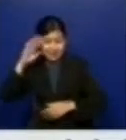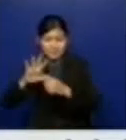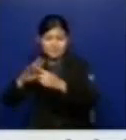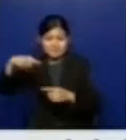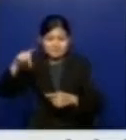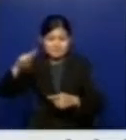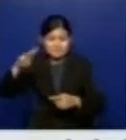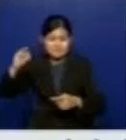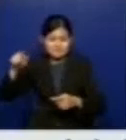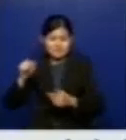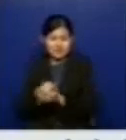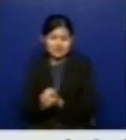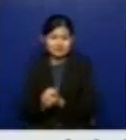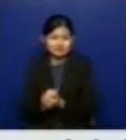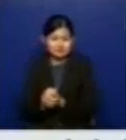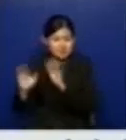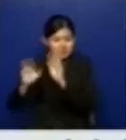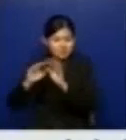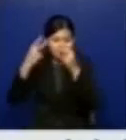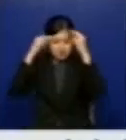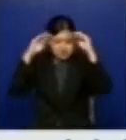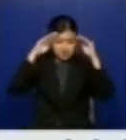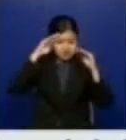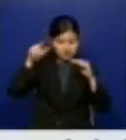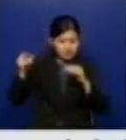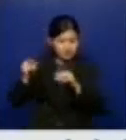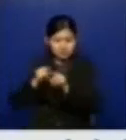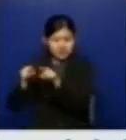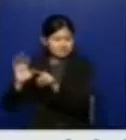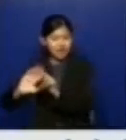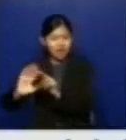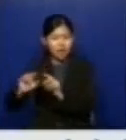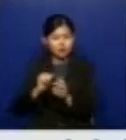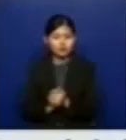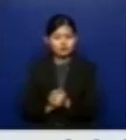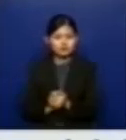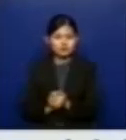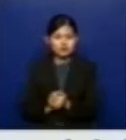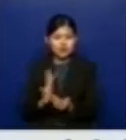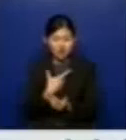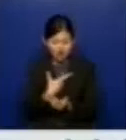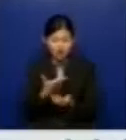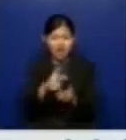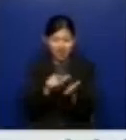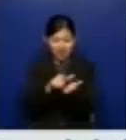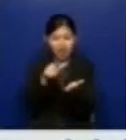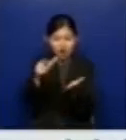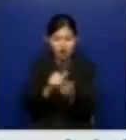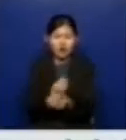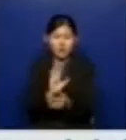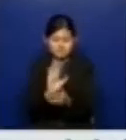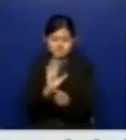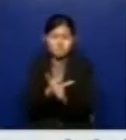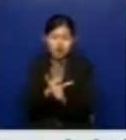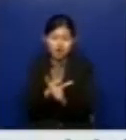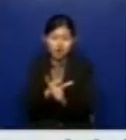เศรษฐกิจเสื่อมถอยประเทศชาติสุดโทรมอย่าอยู่เลยครับท่านต้องกล่าวคำว่าพอแล้วผม